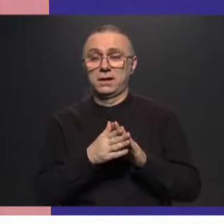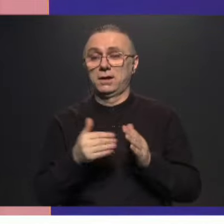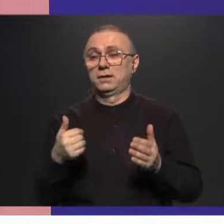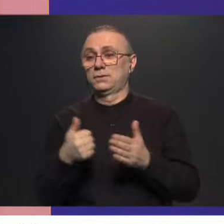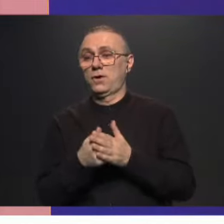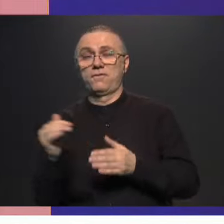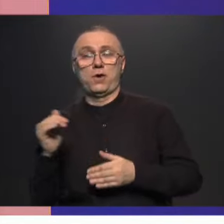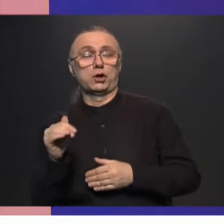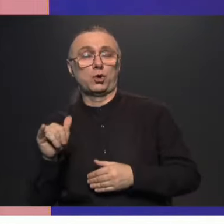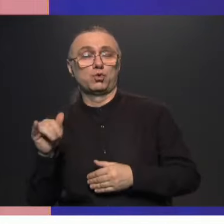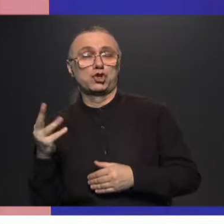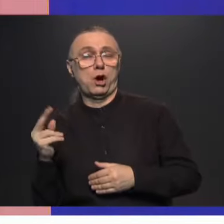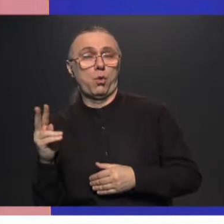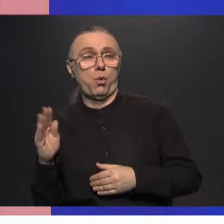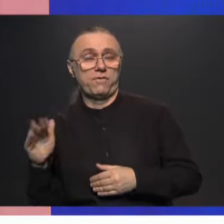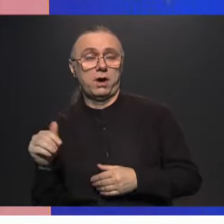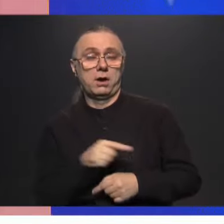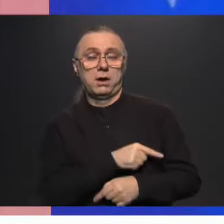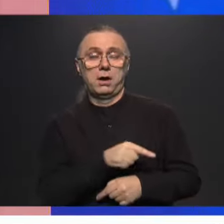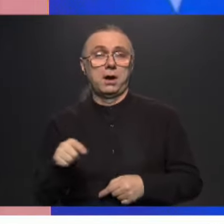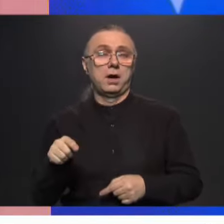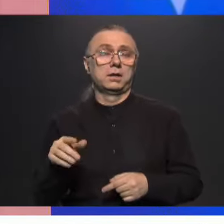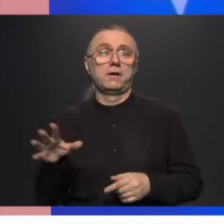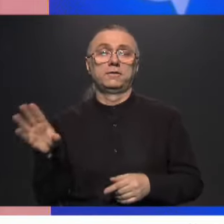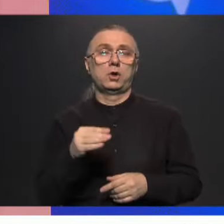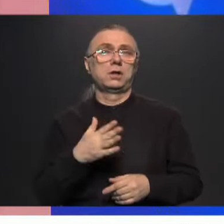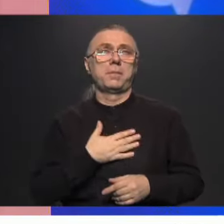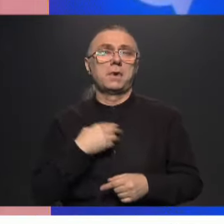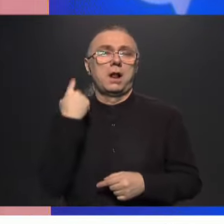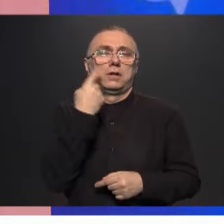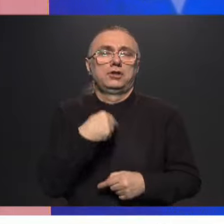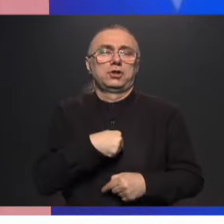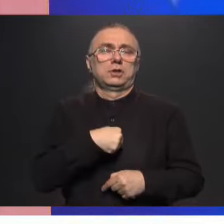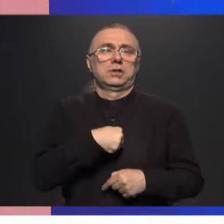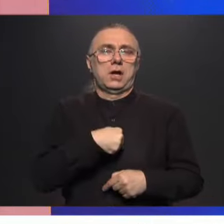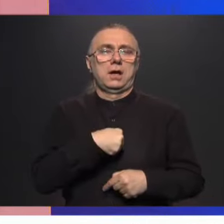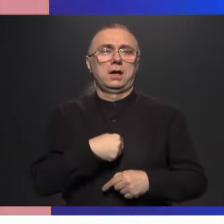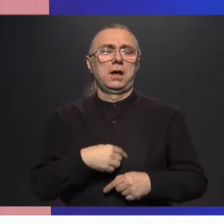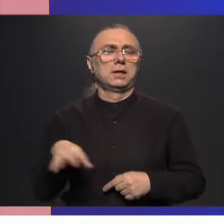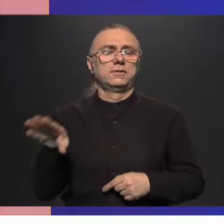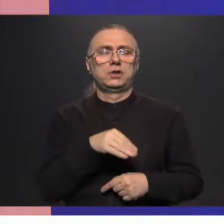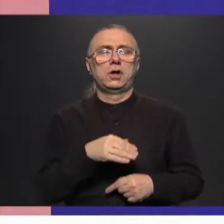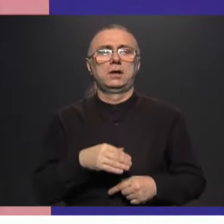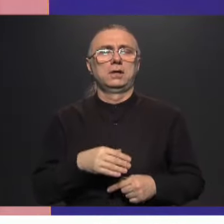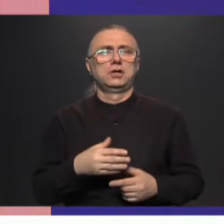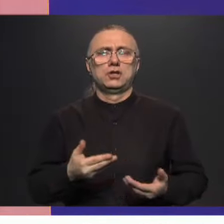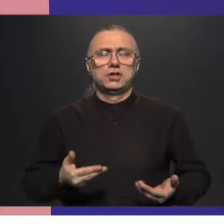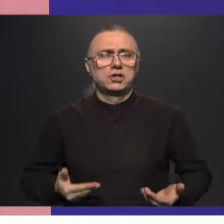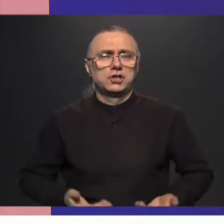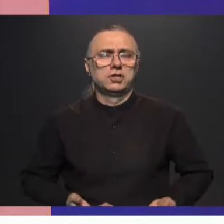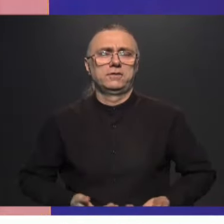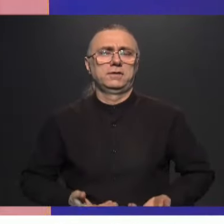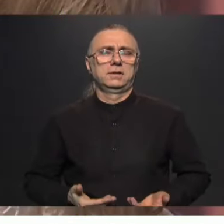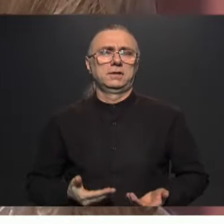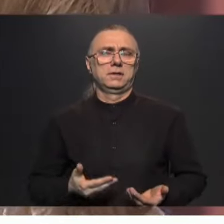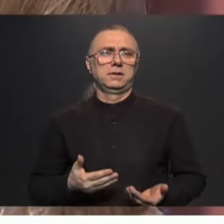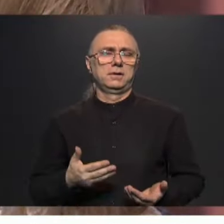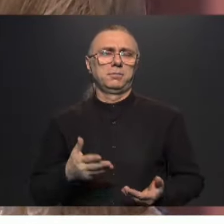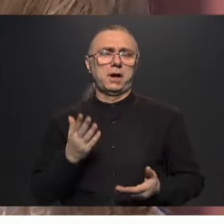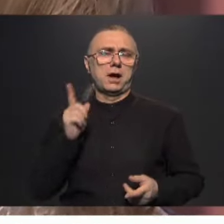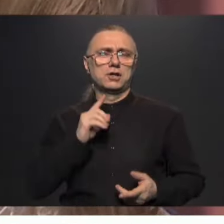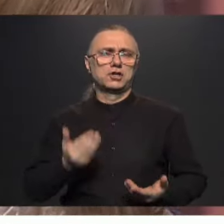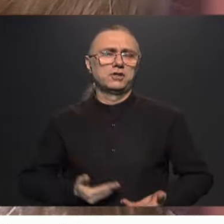это все для меня личности, те, которые живы и будут жить, и пока стоит Россия и в наших сердцах, и в наших